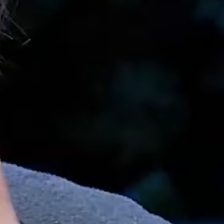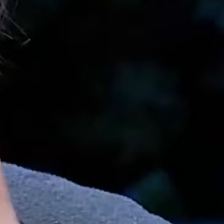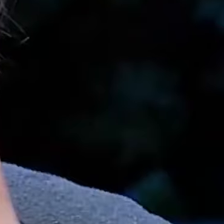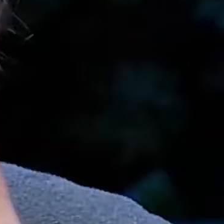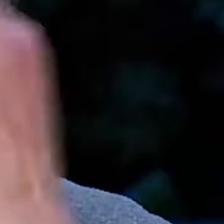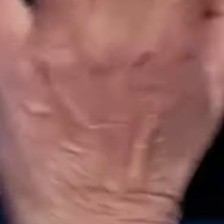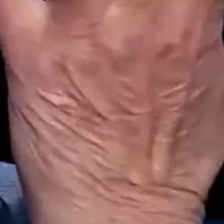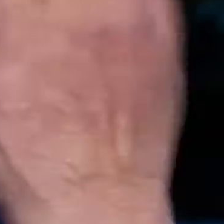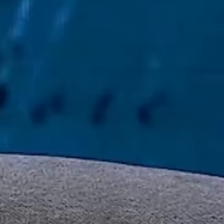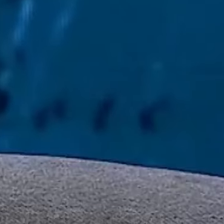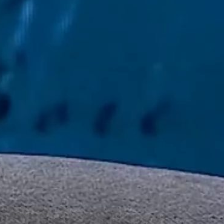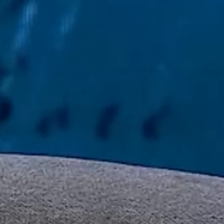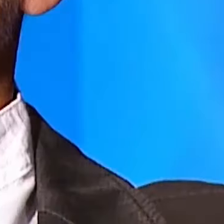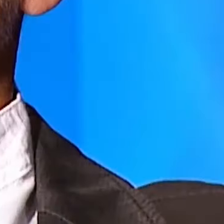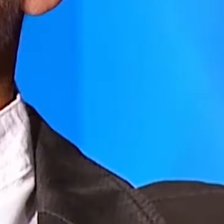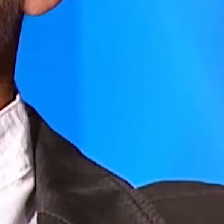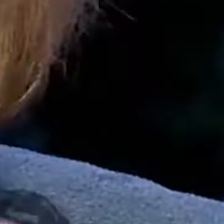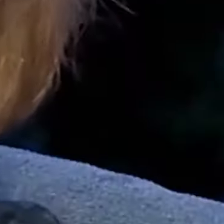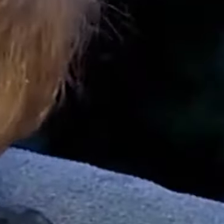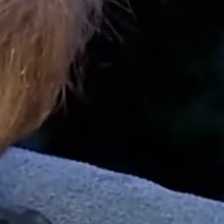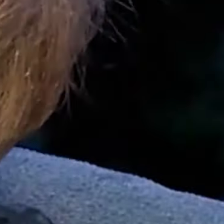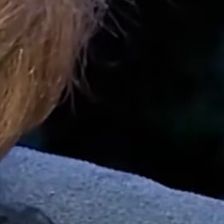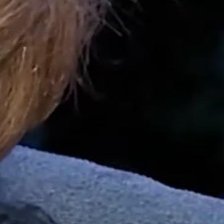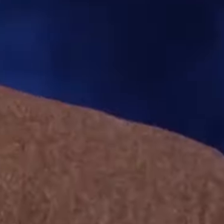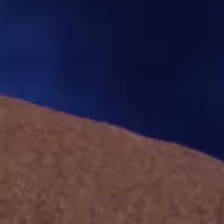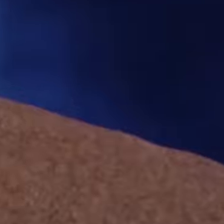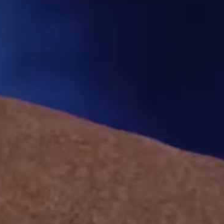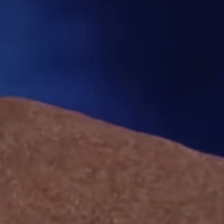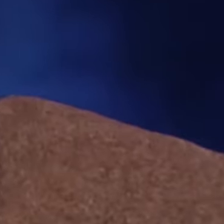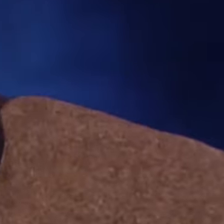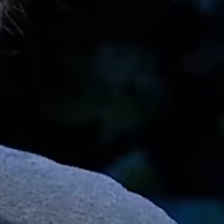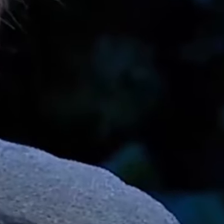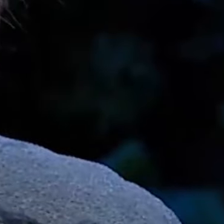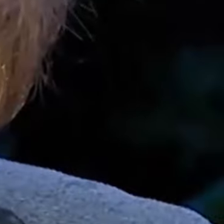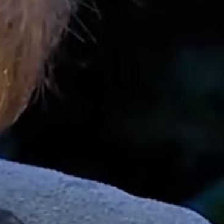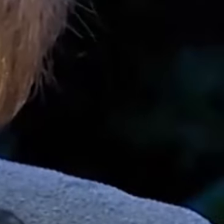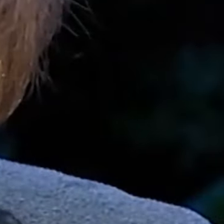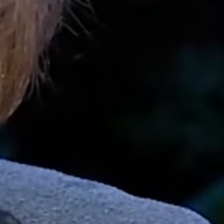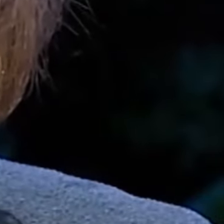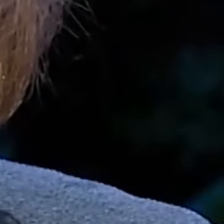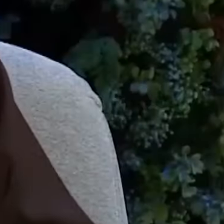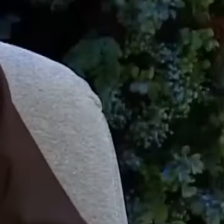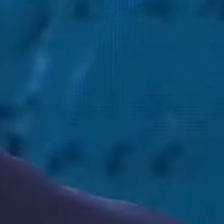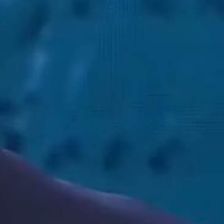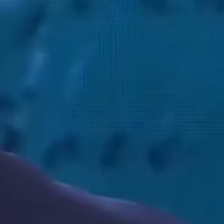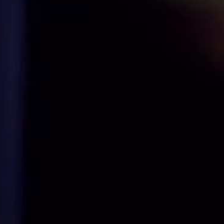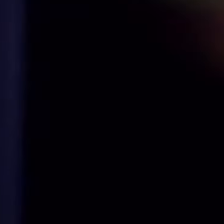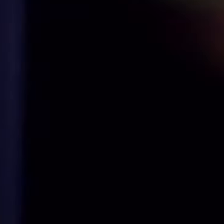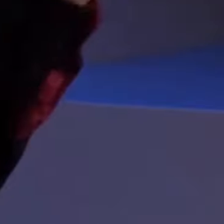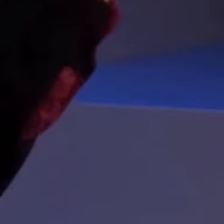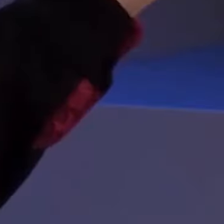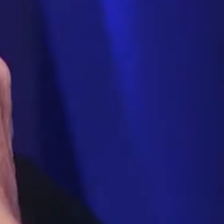любить людей? А ведь есть любовь Бога. Вот самое ужасное, если он перестанет любить тех, кого создан. О